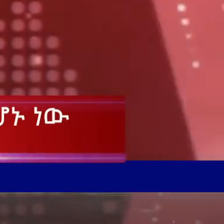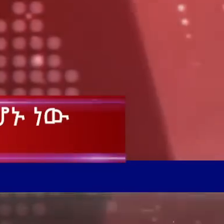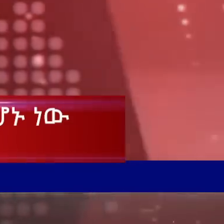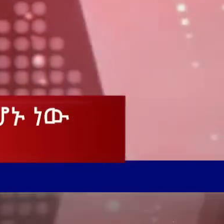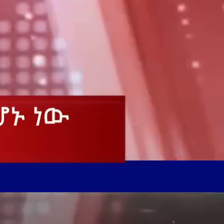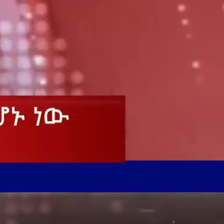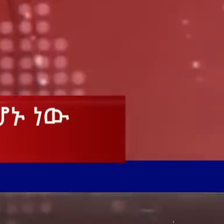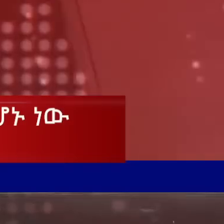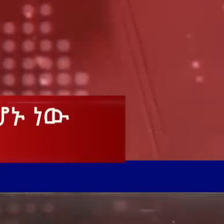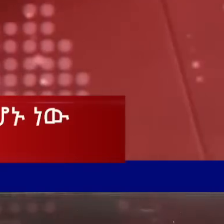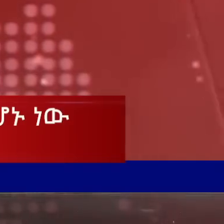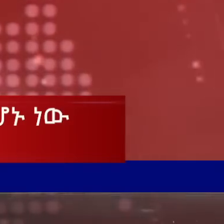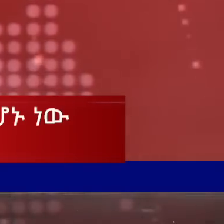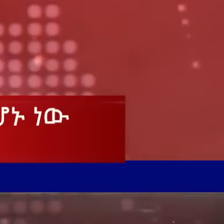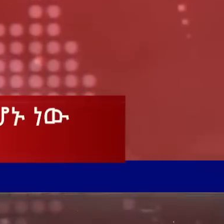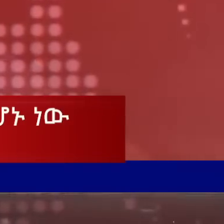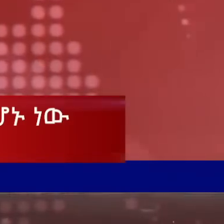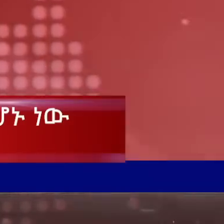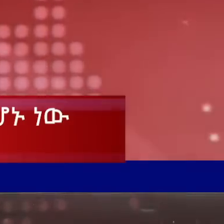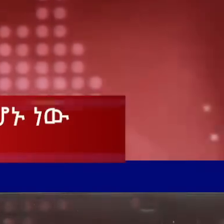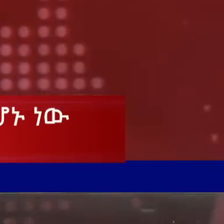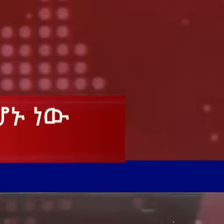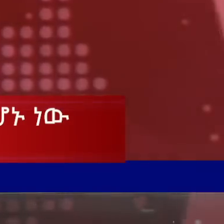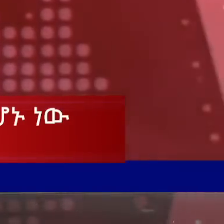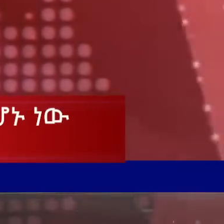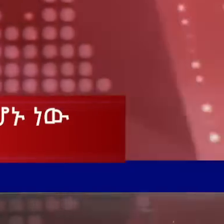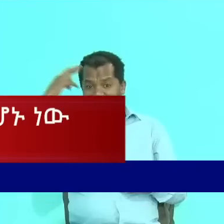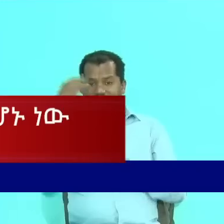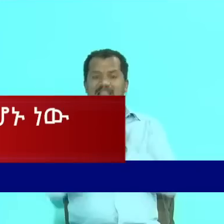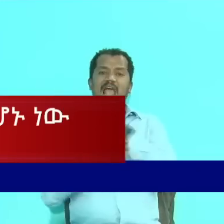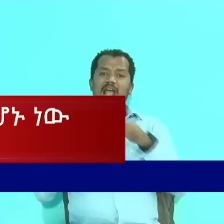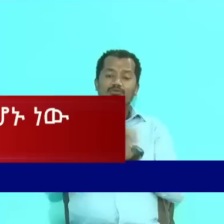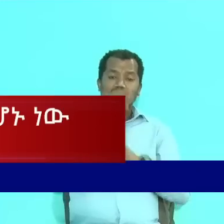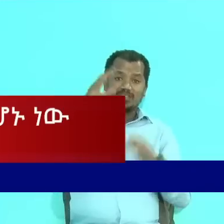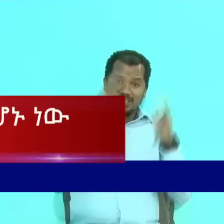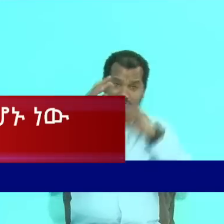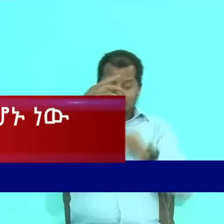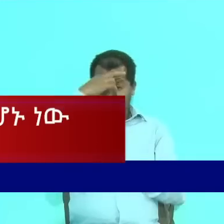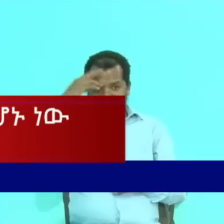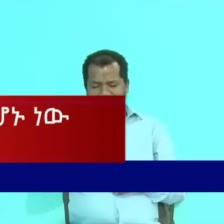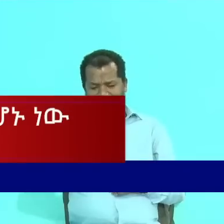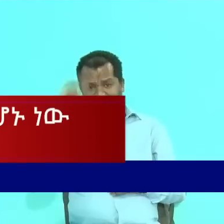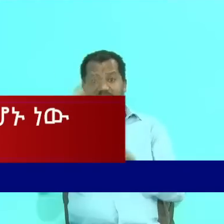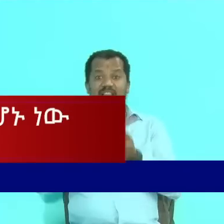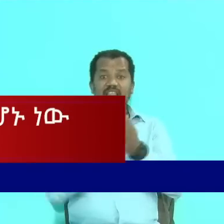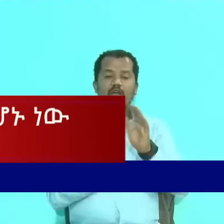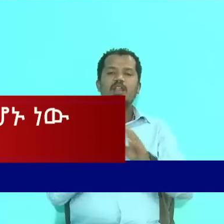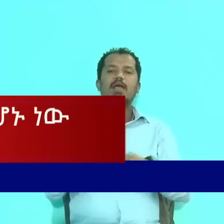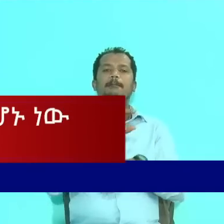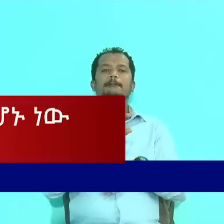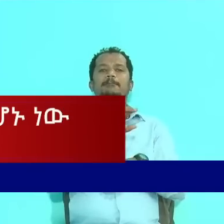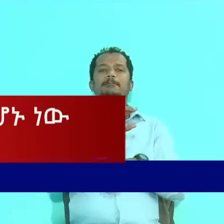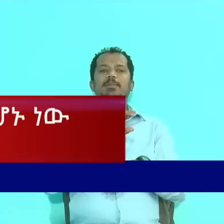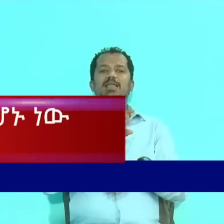የዜጎችን ደህንነት መጠበቅ ቀዳሚ ኃላፊነቱ ነው ብሏል ኢዜማ። ችግሮች ምክንያት ከፍተኛ የሆነ የብሔራዊም